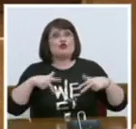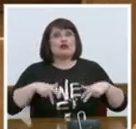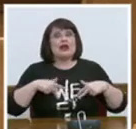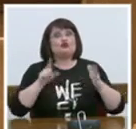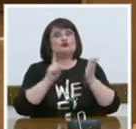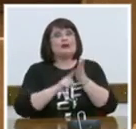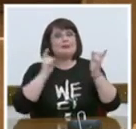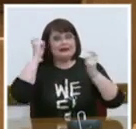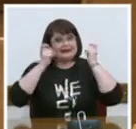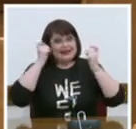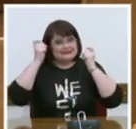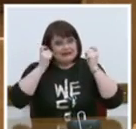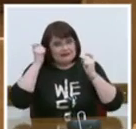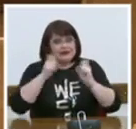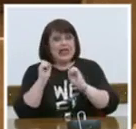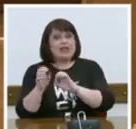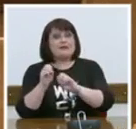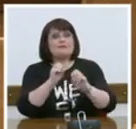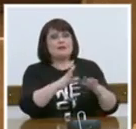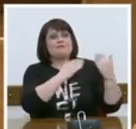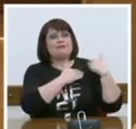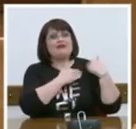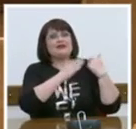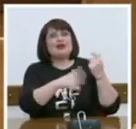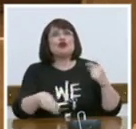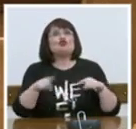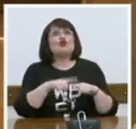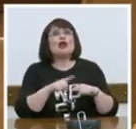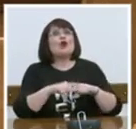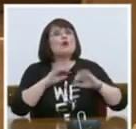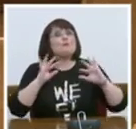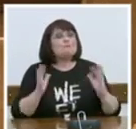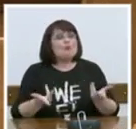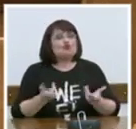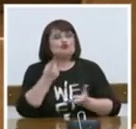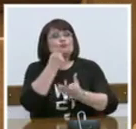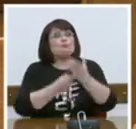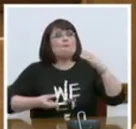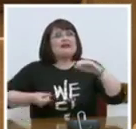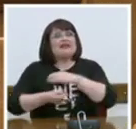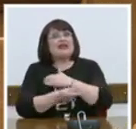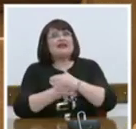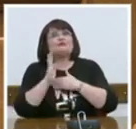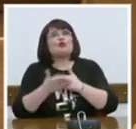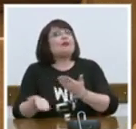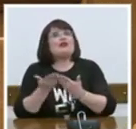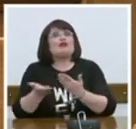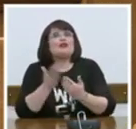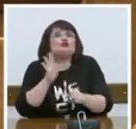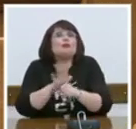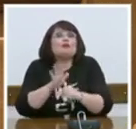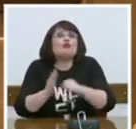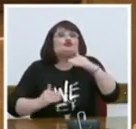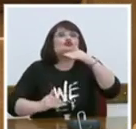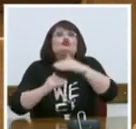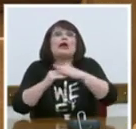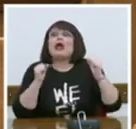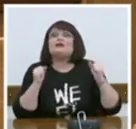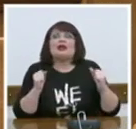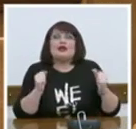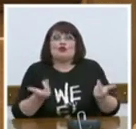ας ενημερώσει υπεύθυνα το λαό μας πόσους μετανάστες μπορεί να βοηθήσει και ας εργαστεί για